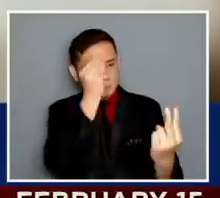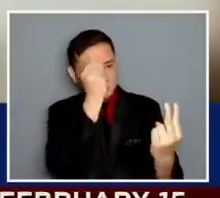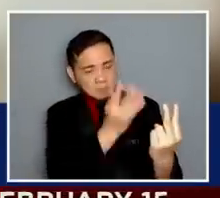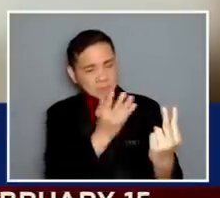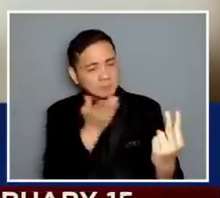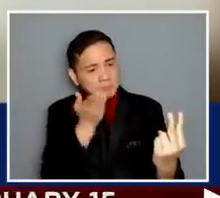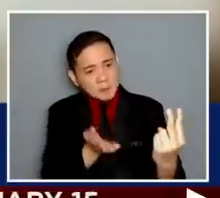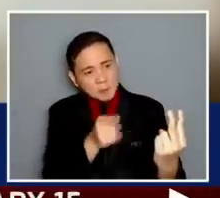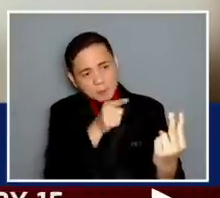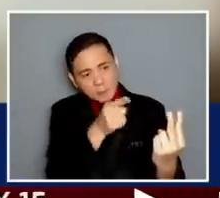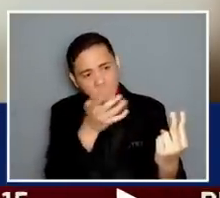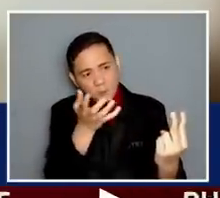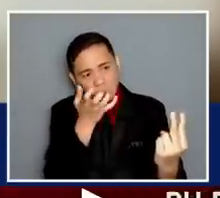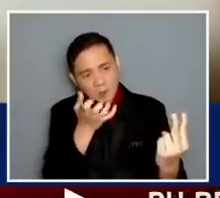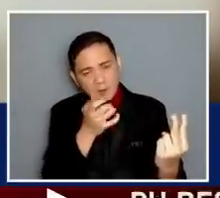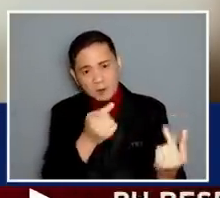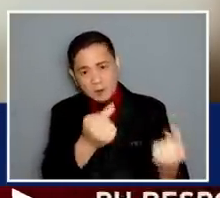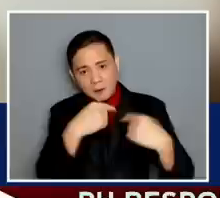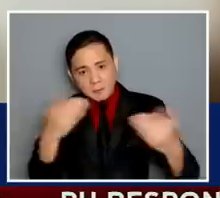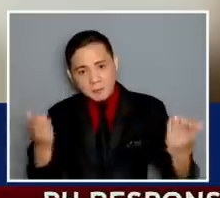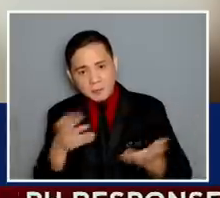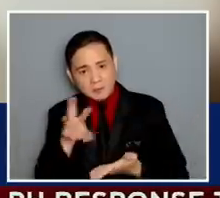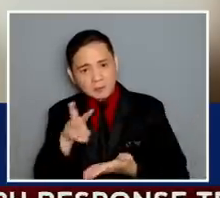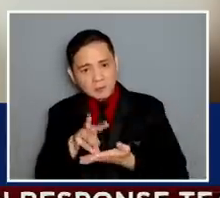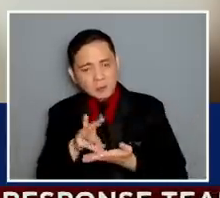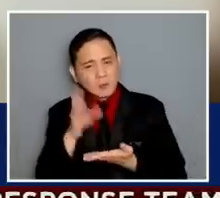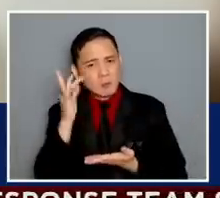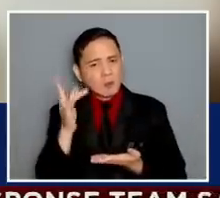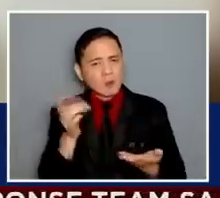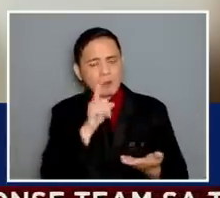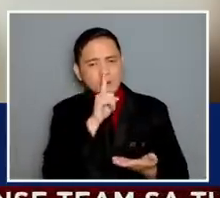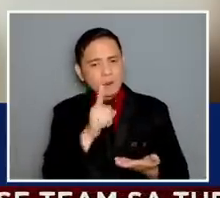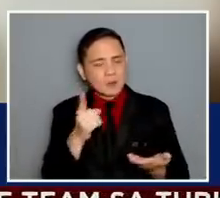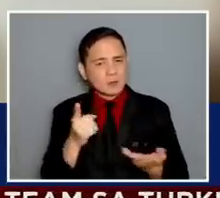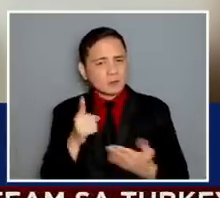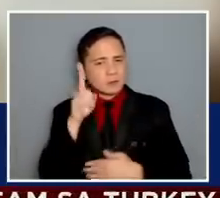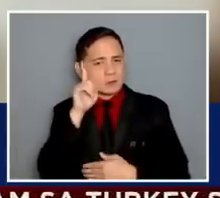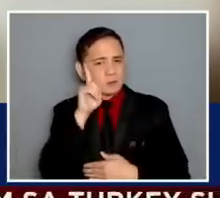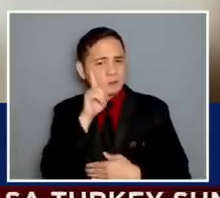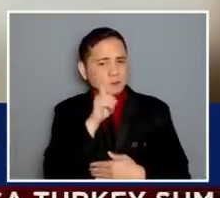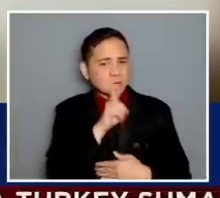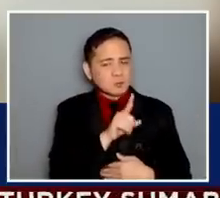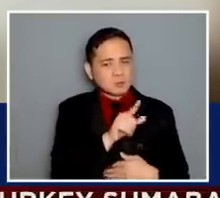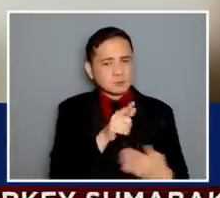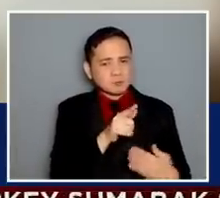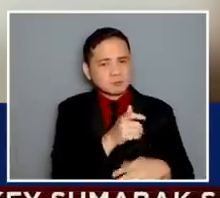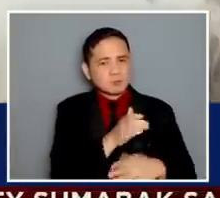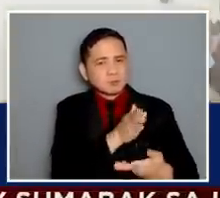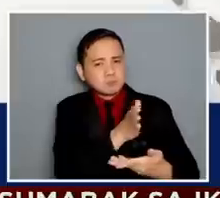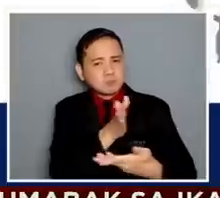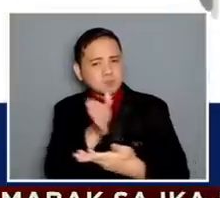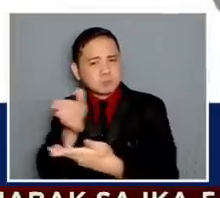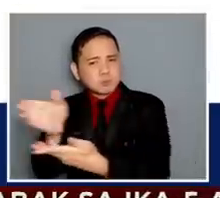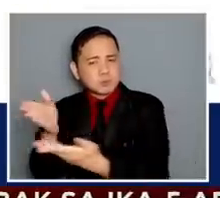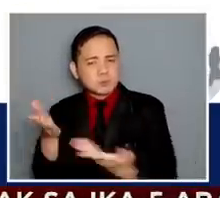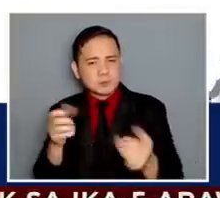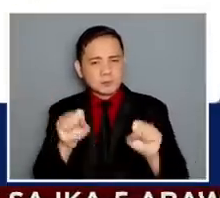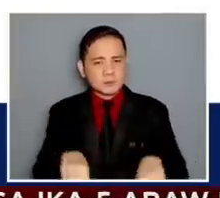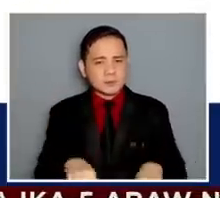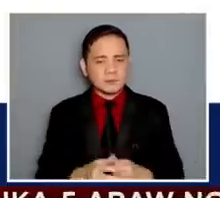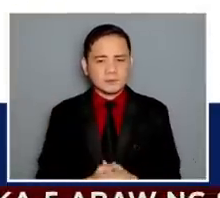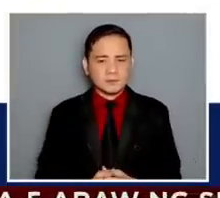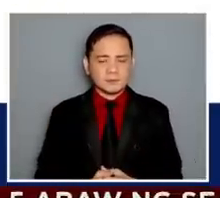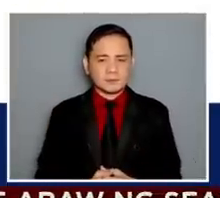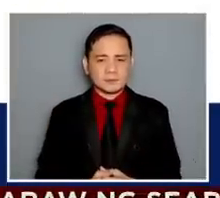dito sa Maysot, kasi it's along the way lang din naman para makarami ba nang mapupuntahan. Pagdating